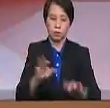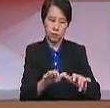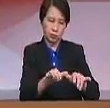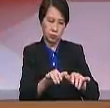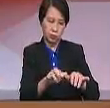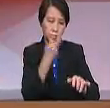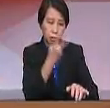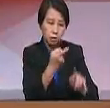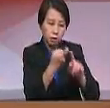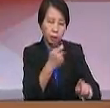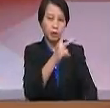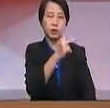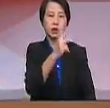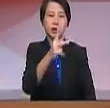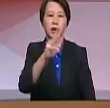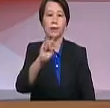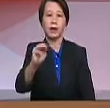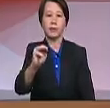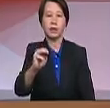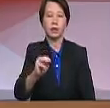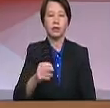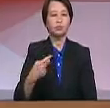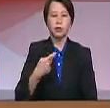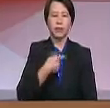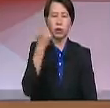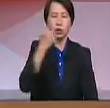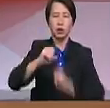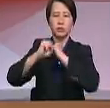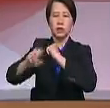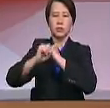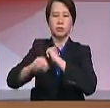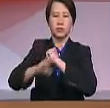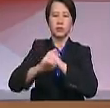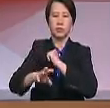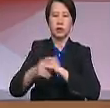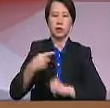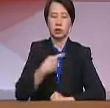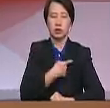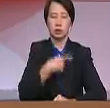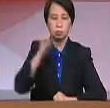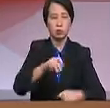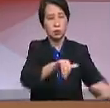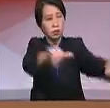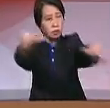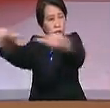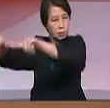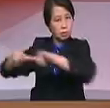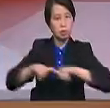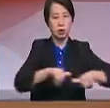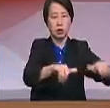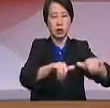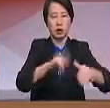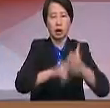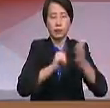Malaysia. Jadi kita tak nak kempen ni akhirnya, kita tak nak supaya kita kena stand apa-apa